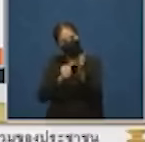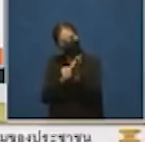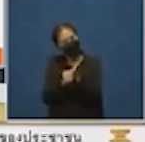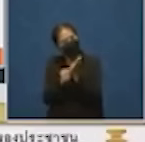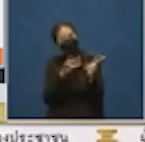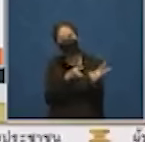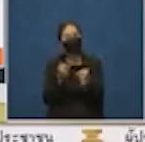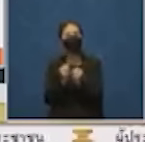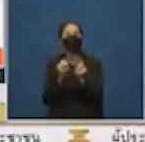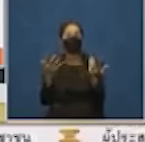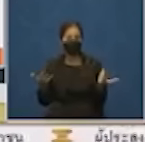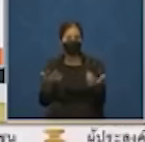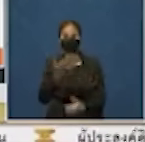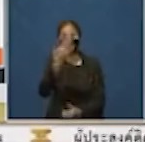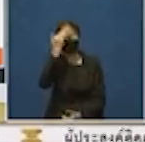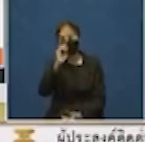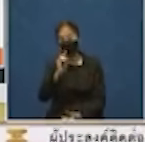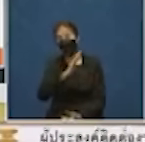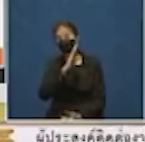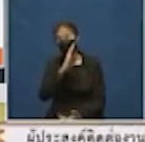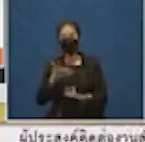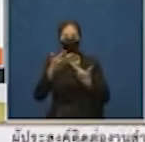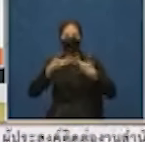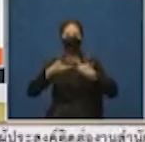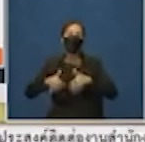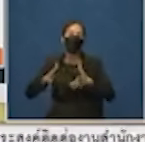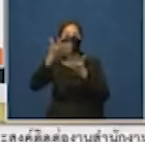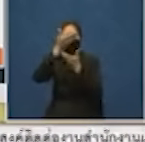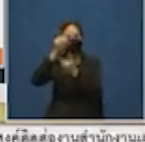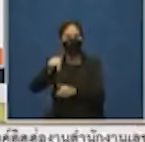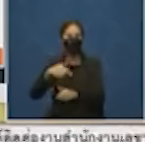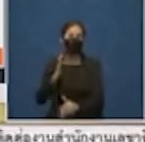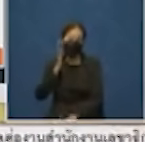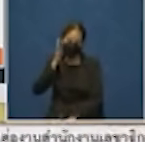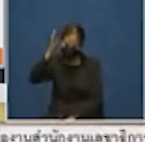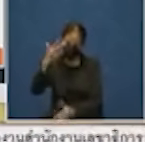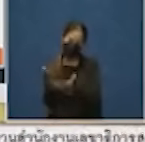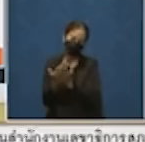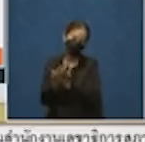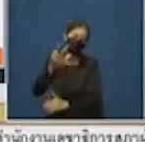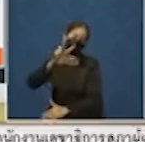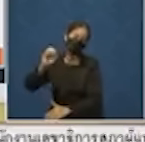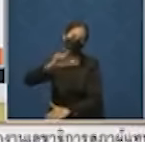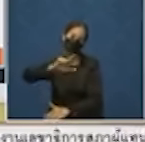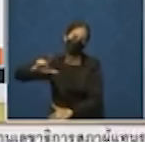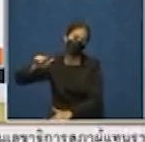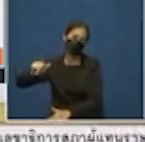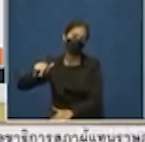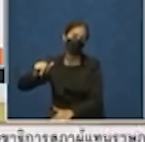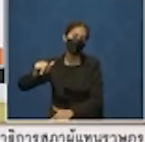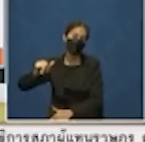เป็นนกช้างป่วยแล้วเขาก็พูดกับสภาว่าเราจะปล่อยให้มันเป็นแบบนี้ต่อไปได้หรือเ